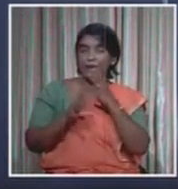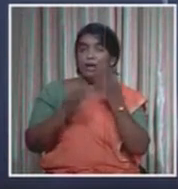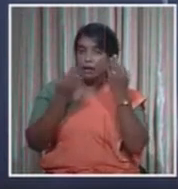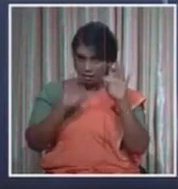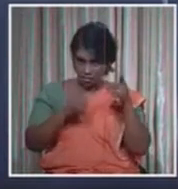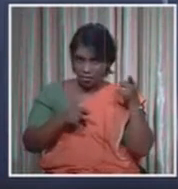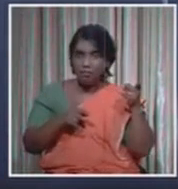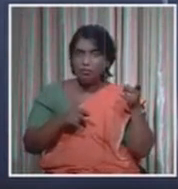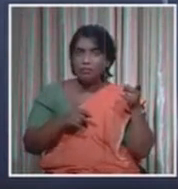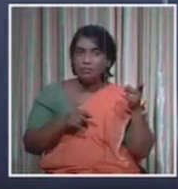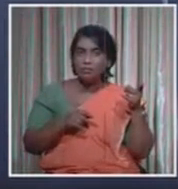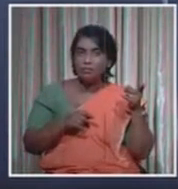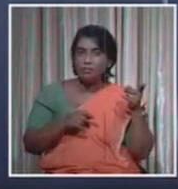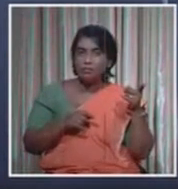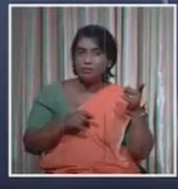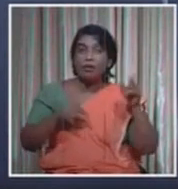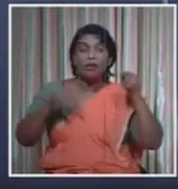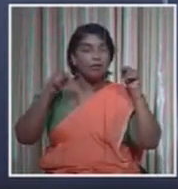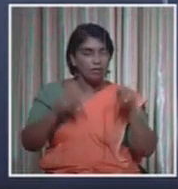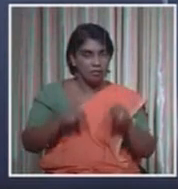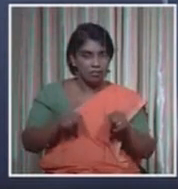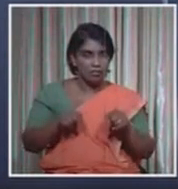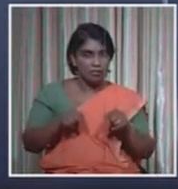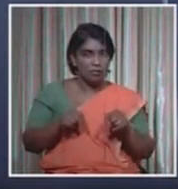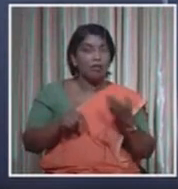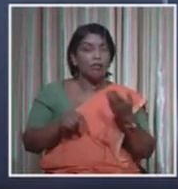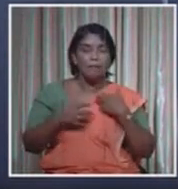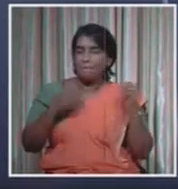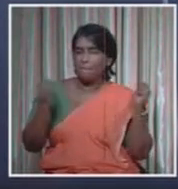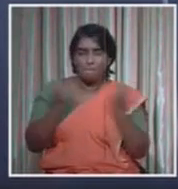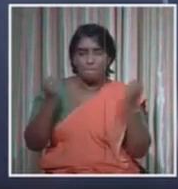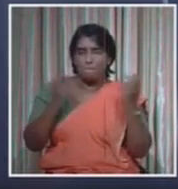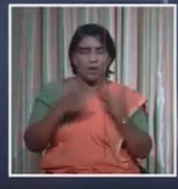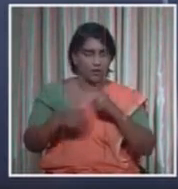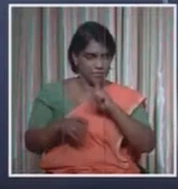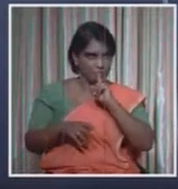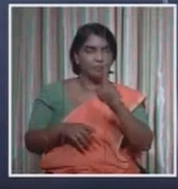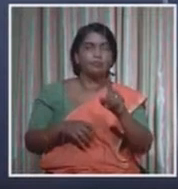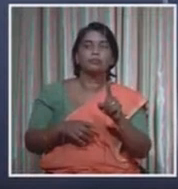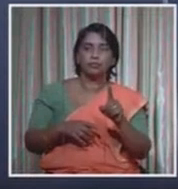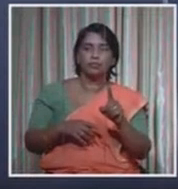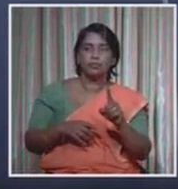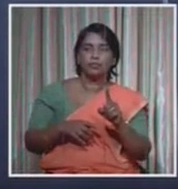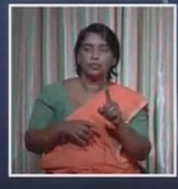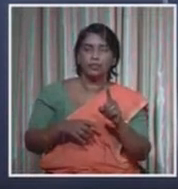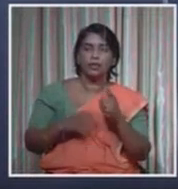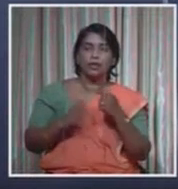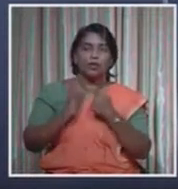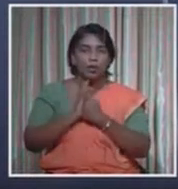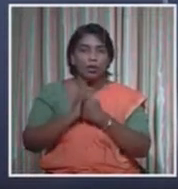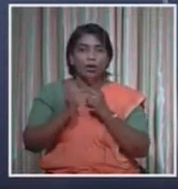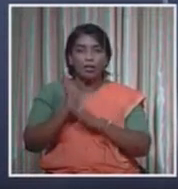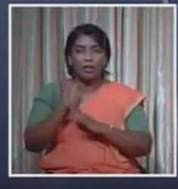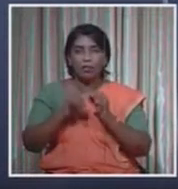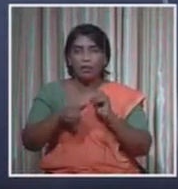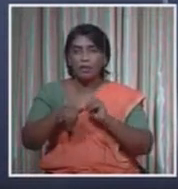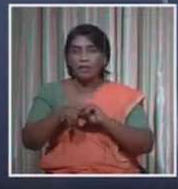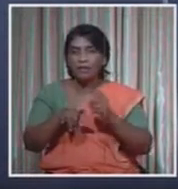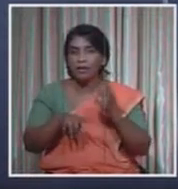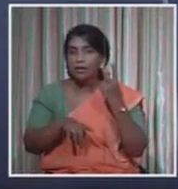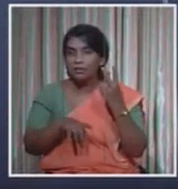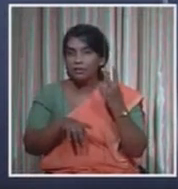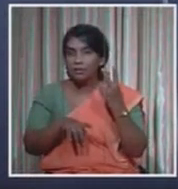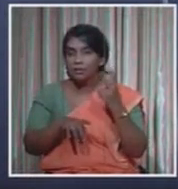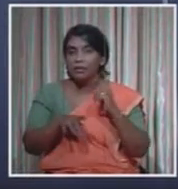ඒකද? අද මම බය නැතුව කියනවා ජාතිවාදී ඉස්ලාම් මිනිත්තු දෙකක කාලයක් තියෙනවා